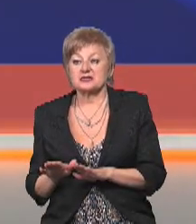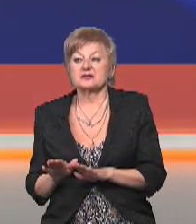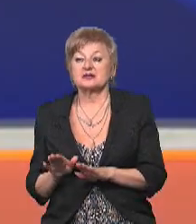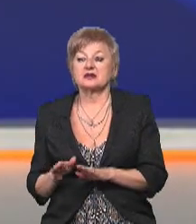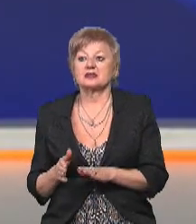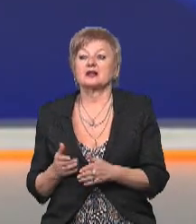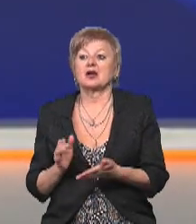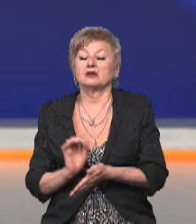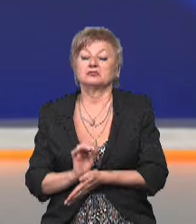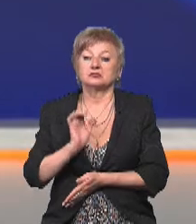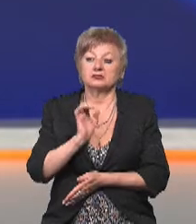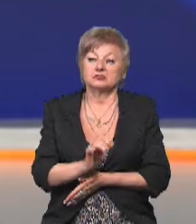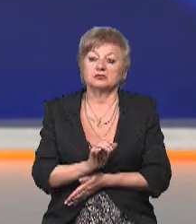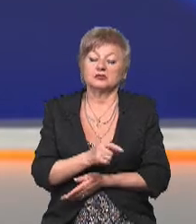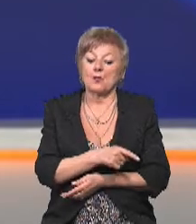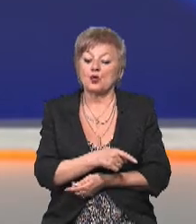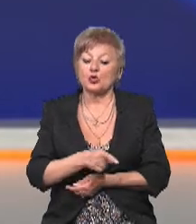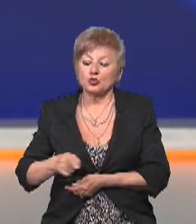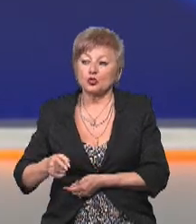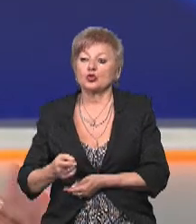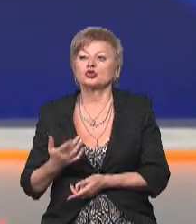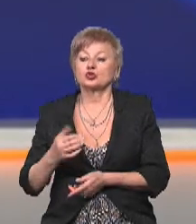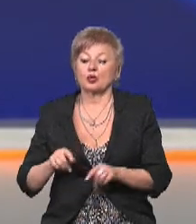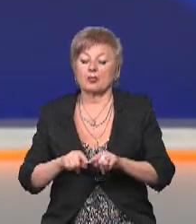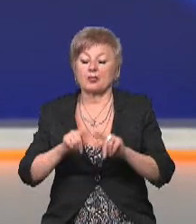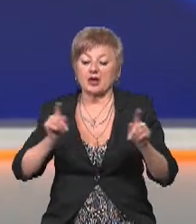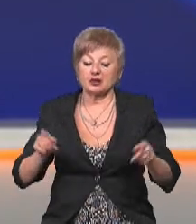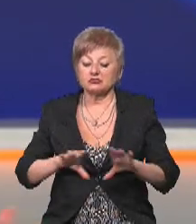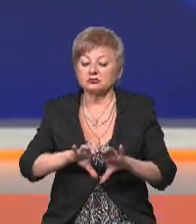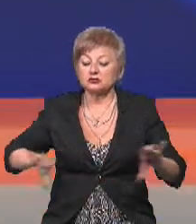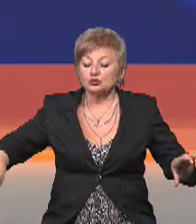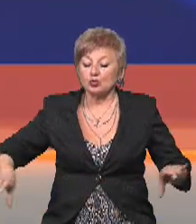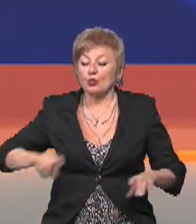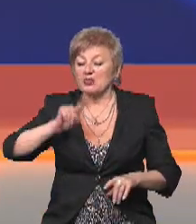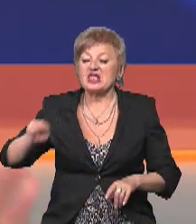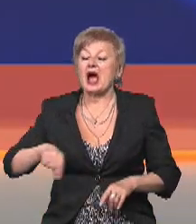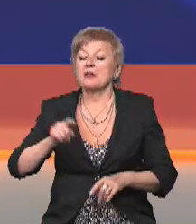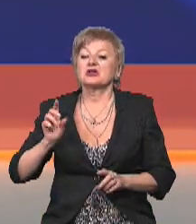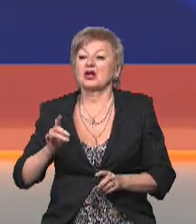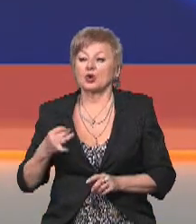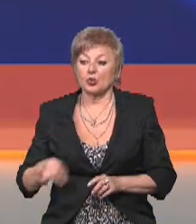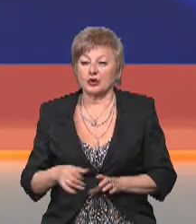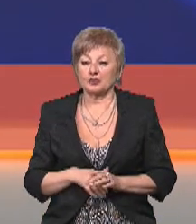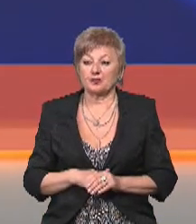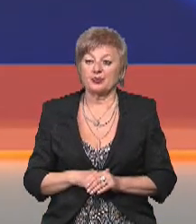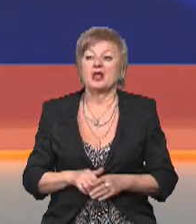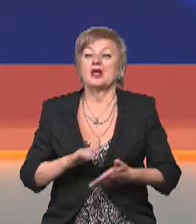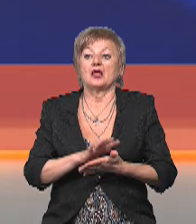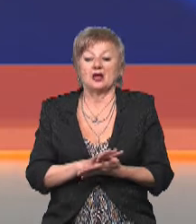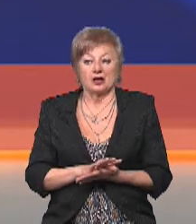наступает зона ответственности, какая протяженность, диаметр труб, стояков, количество и прочее. Все.